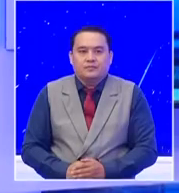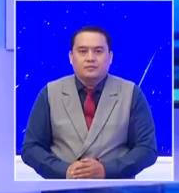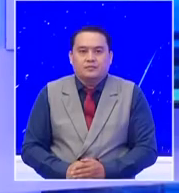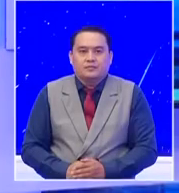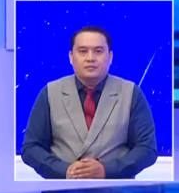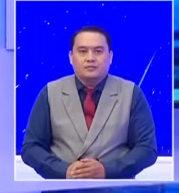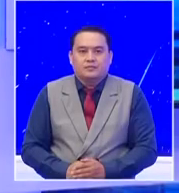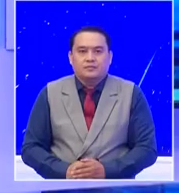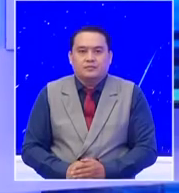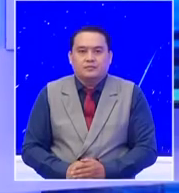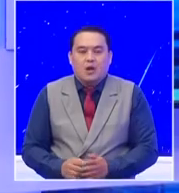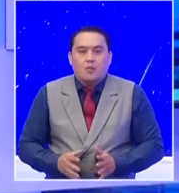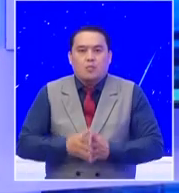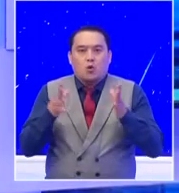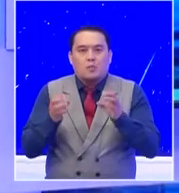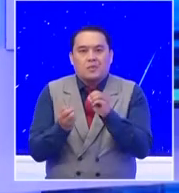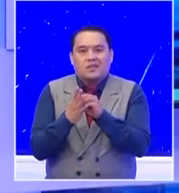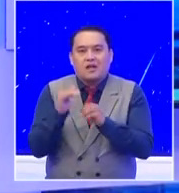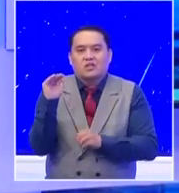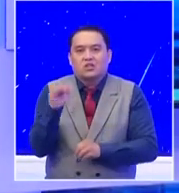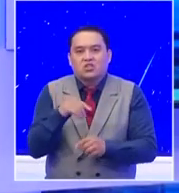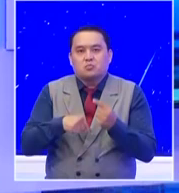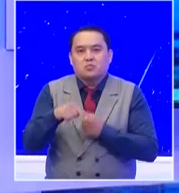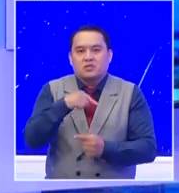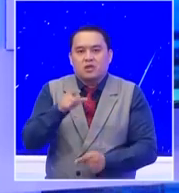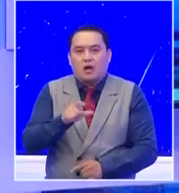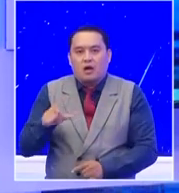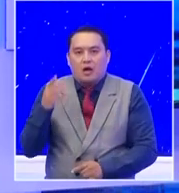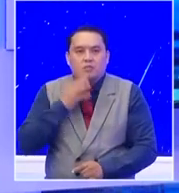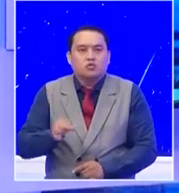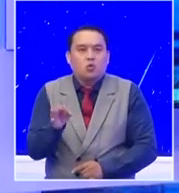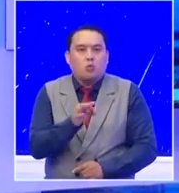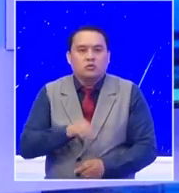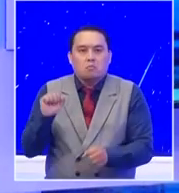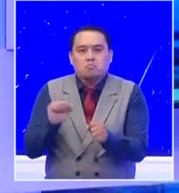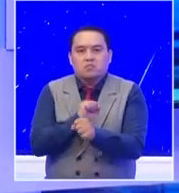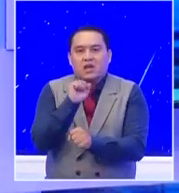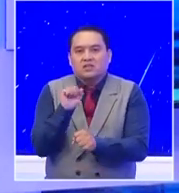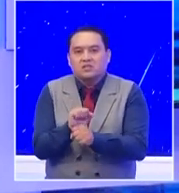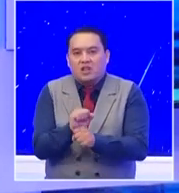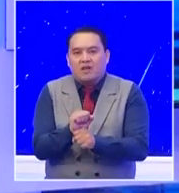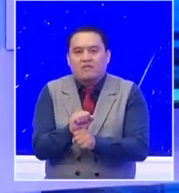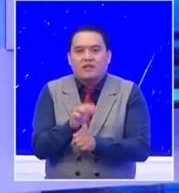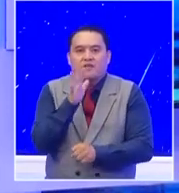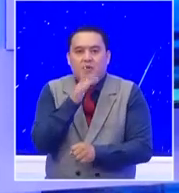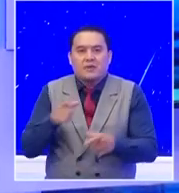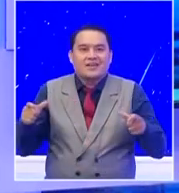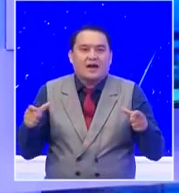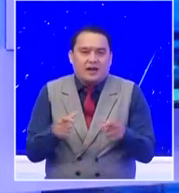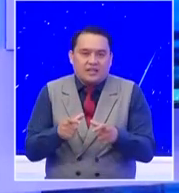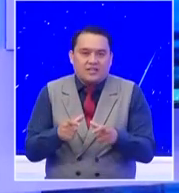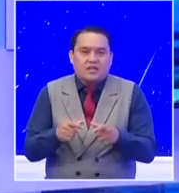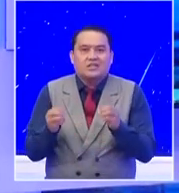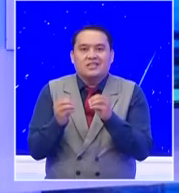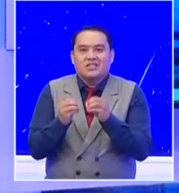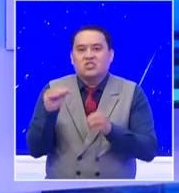И в продолжении темы. Более 15 тысяч предпринимателей Алматинской области приостановили свою деятельность в период карантина. Еще